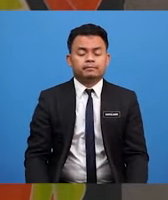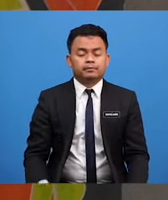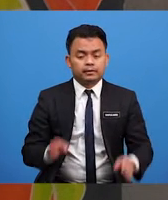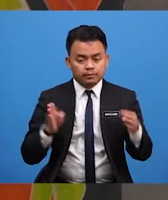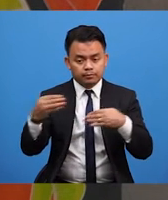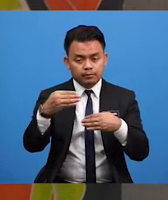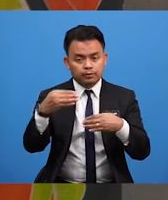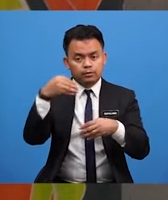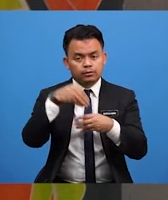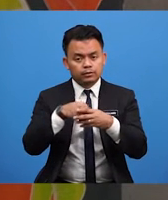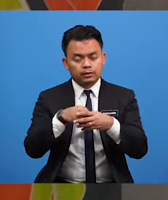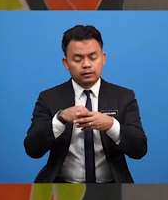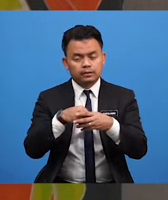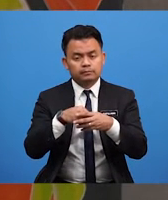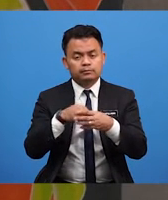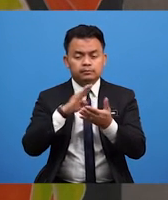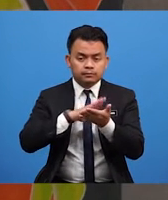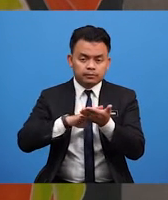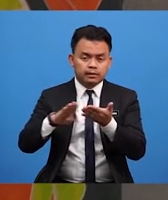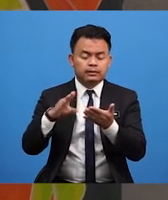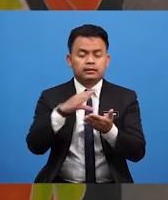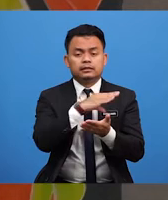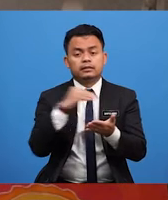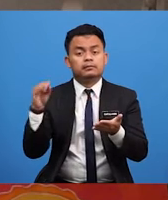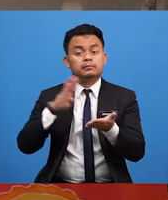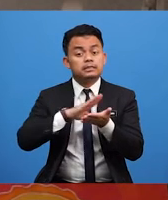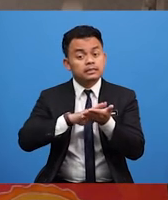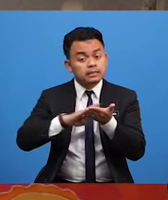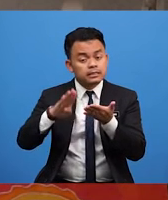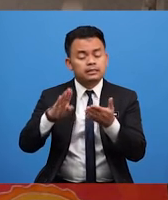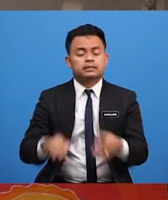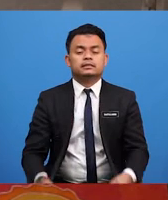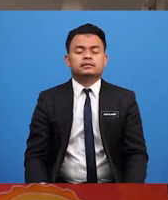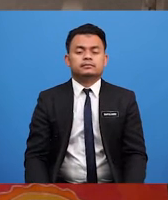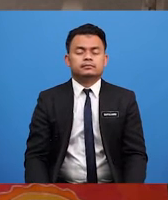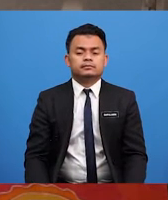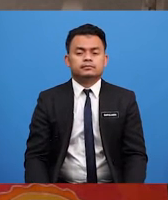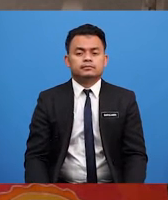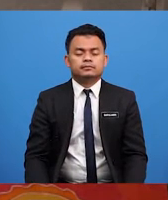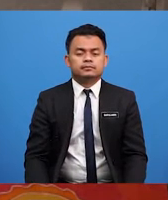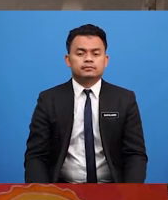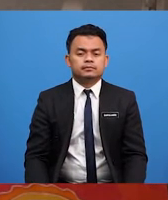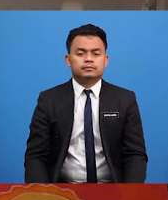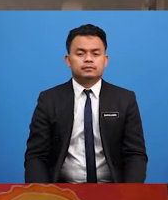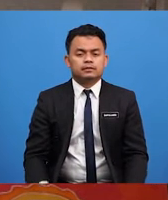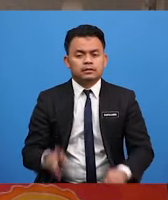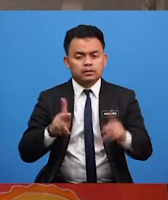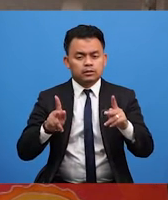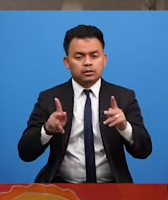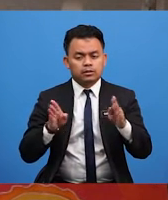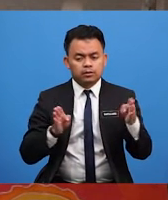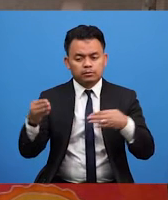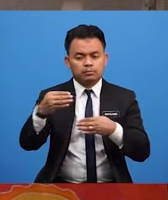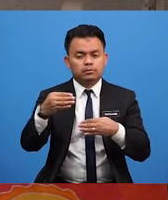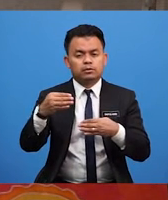bersih daripada sebarang kotoran lilin lama. Blok yang rosak akan menghasilkan corak terapan